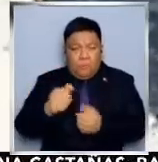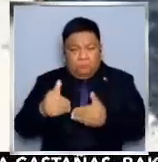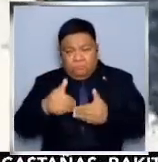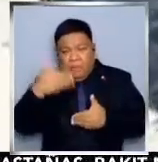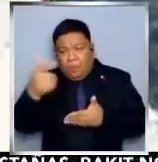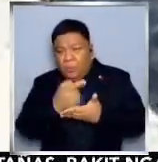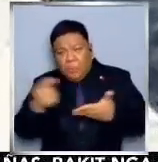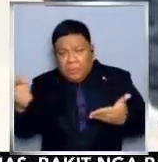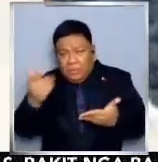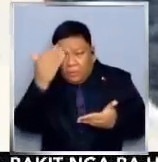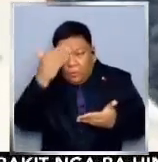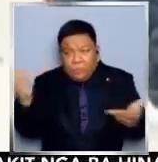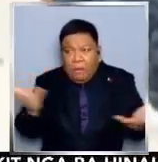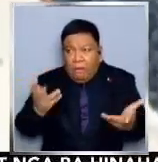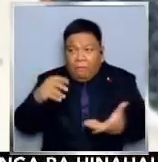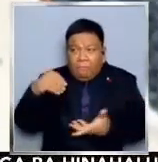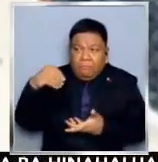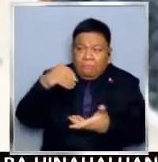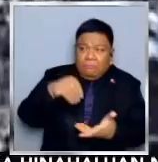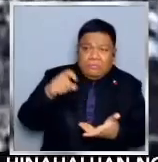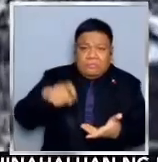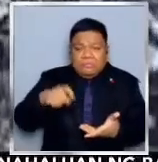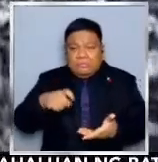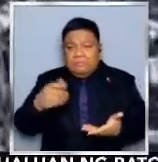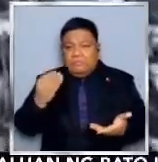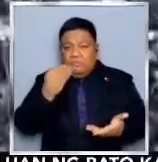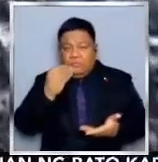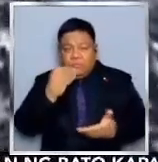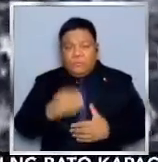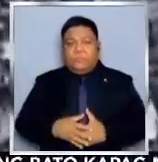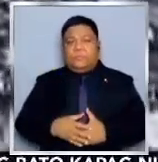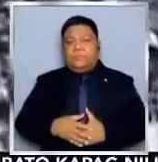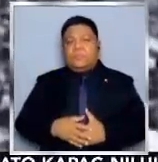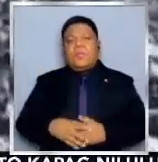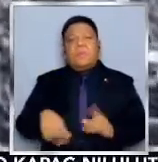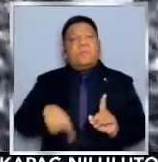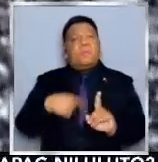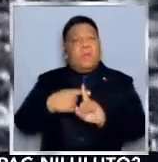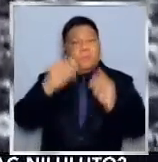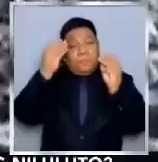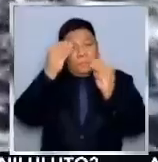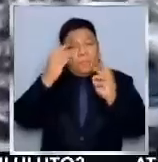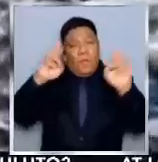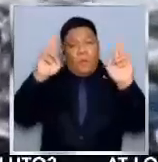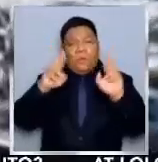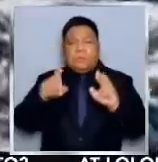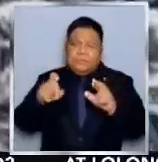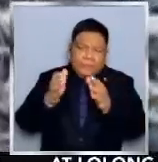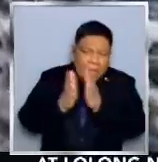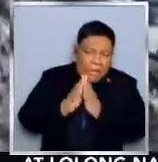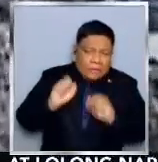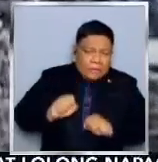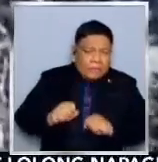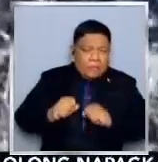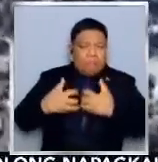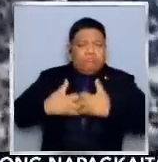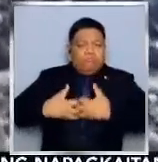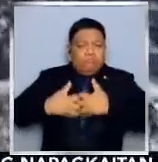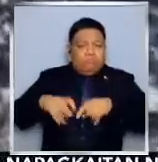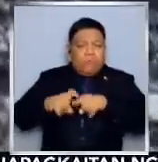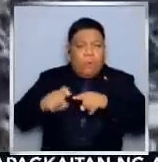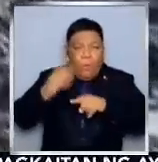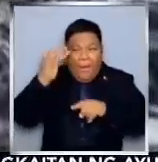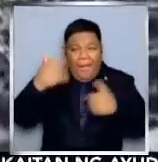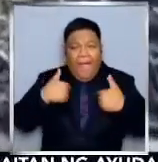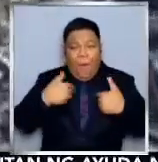kukuha ng kanilang pagkain. Also Mel, nagre-request din yung mayor ng generator kasi meron silang water pump dito, o water pump station,